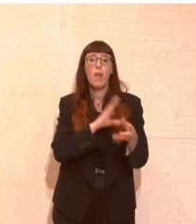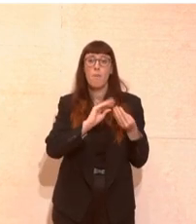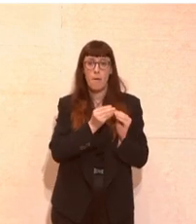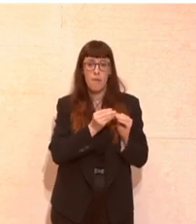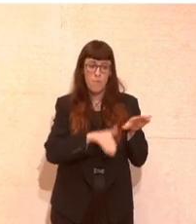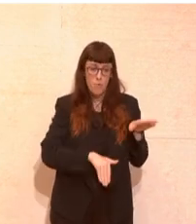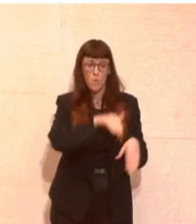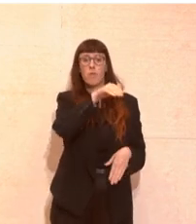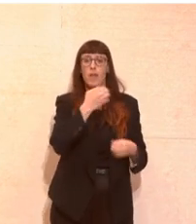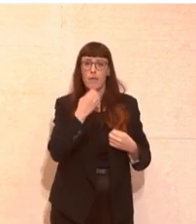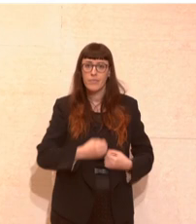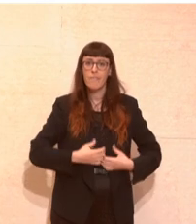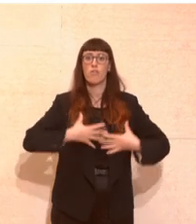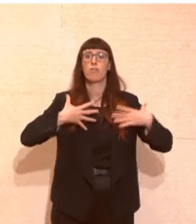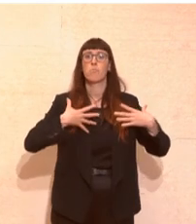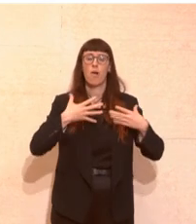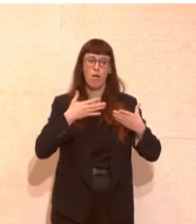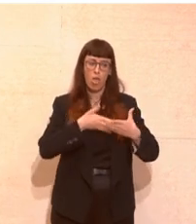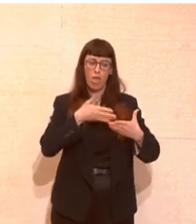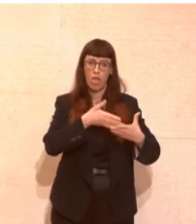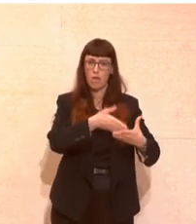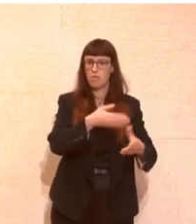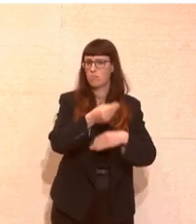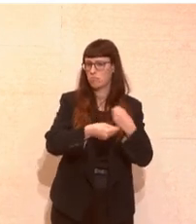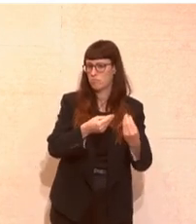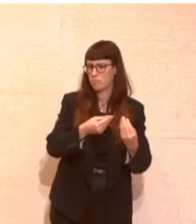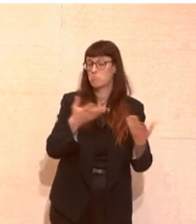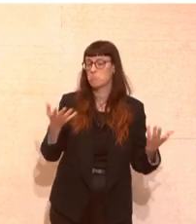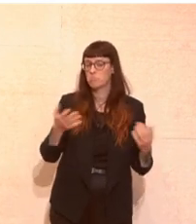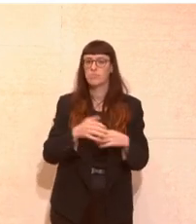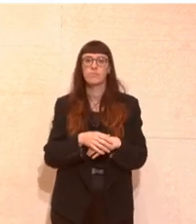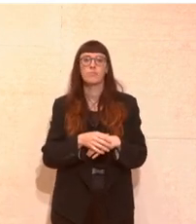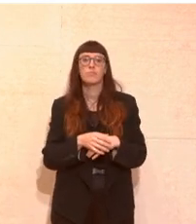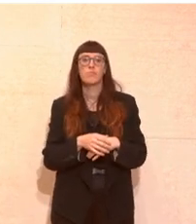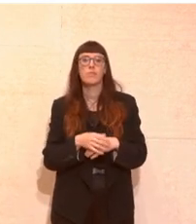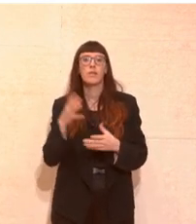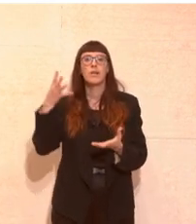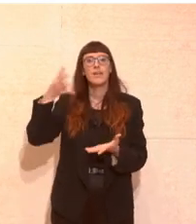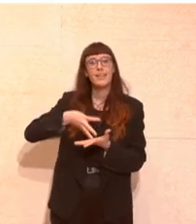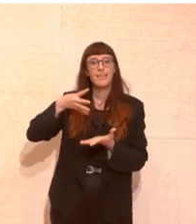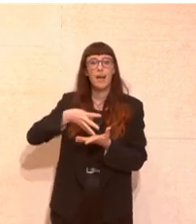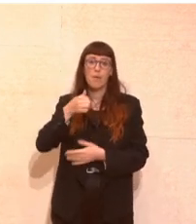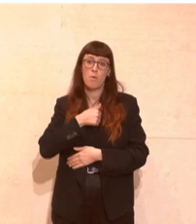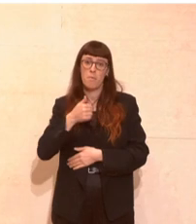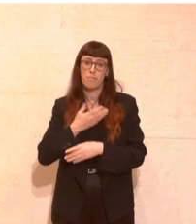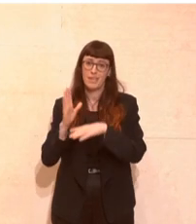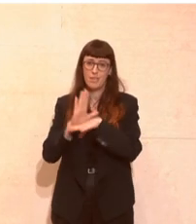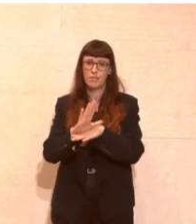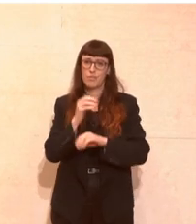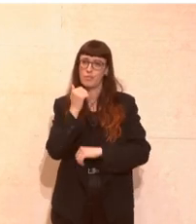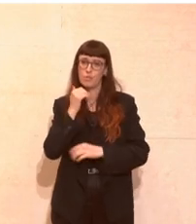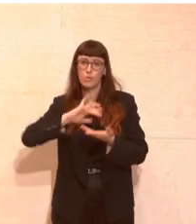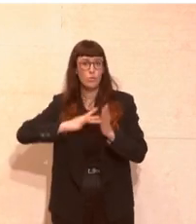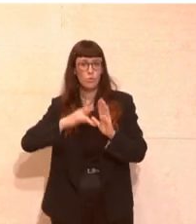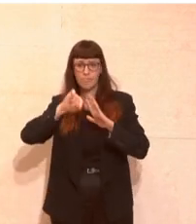bien-être des enfants? Et là il faut regarder les cohortes naissances. Alors bien sûr je ne vais pas beaucoup le présenter parce que c'est Evelyne Touchette qui va vraiment insister là-dessus,